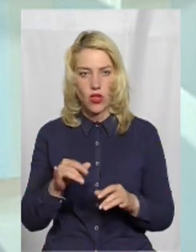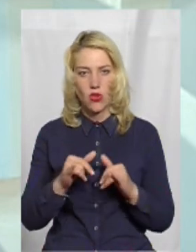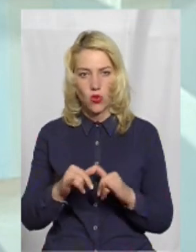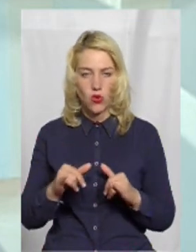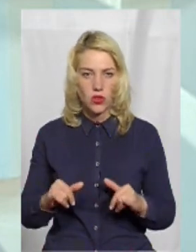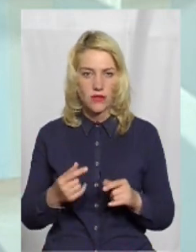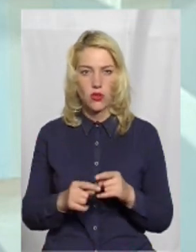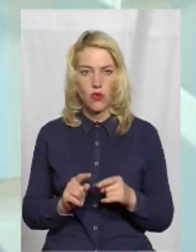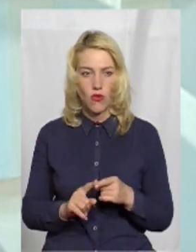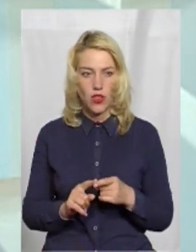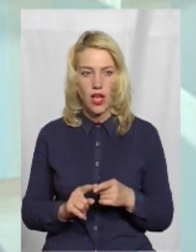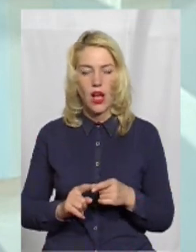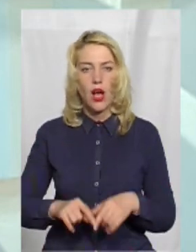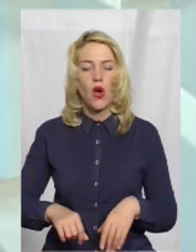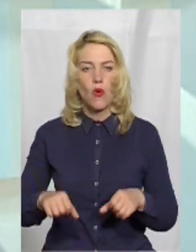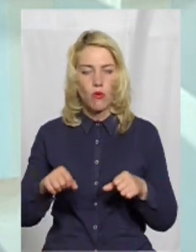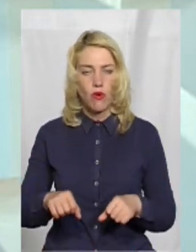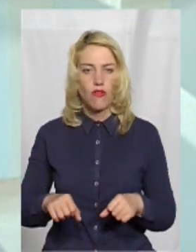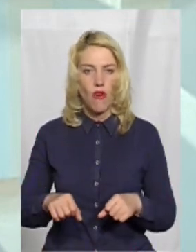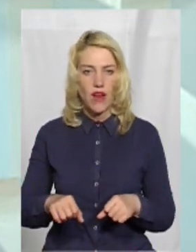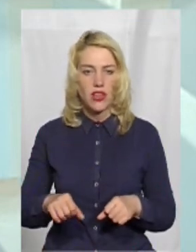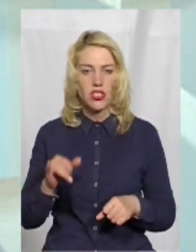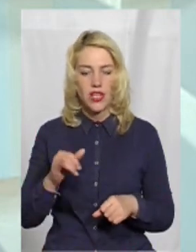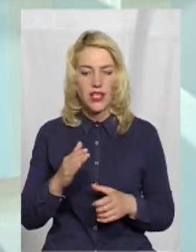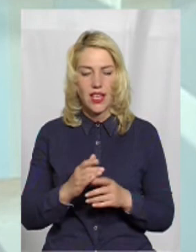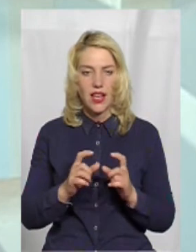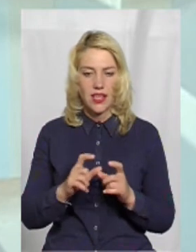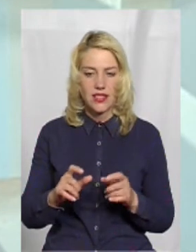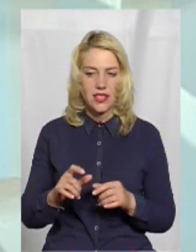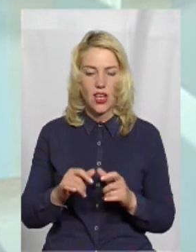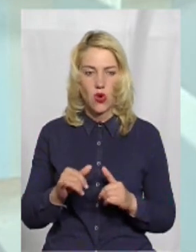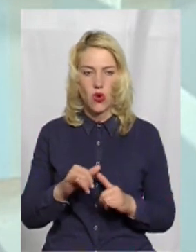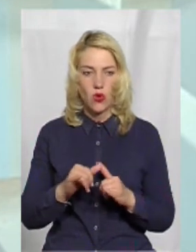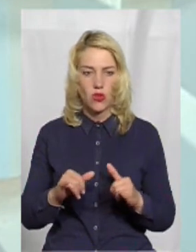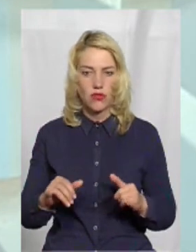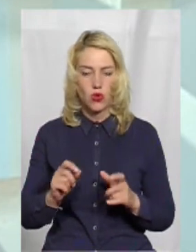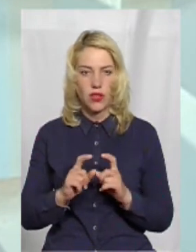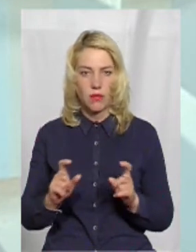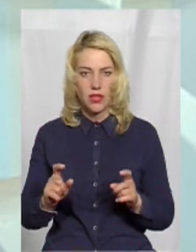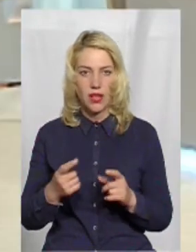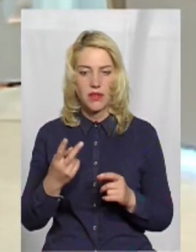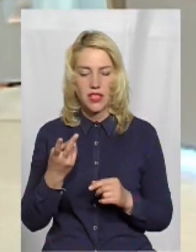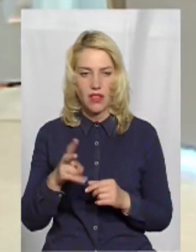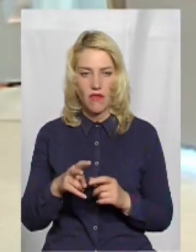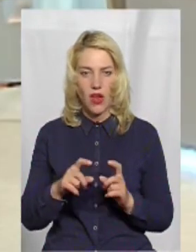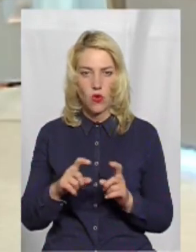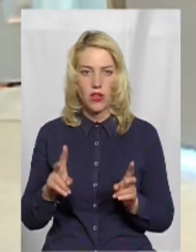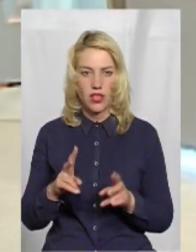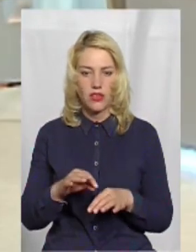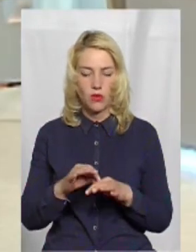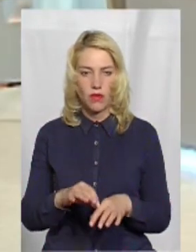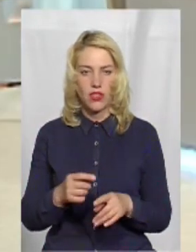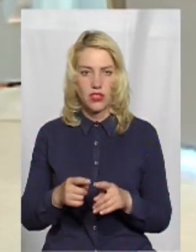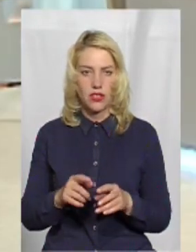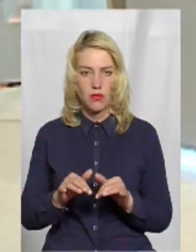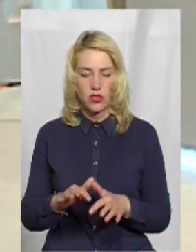адміністрації, тобто вона уповноважена. Тобто є агенція регіонального розвитку і департамент економіки. Це два органи, які власне супроводжують весь процес. І з обома